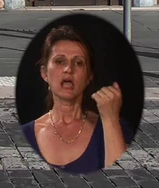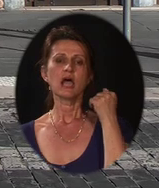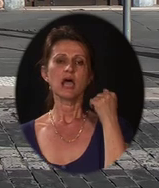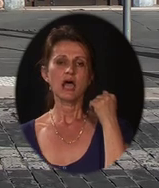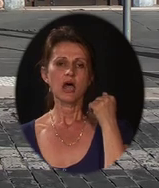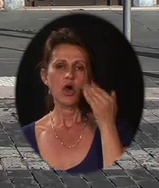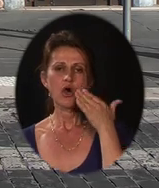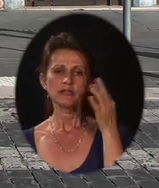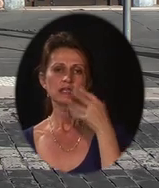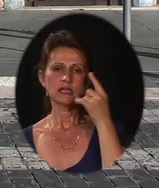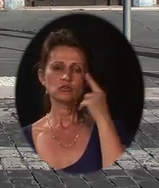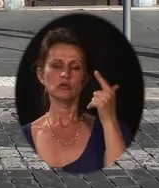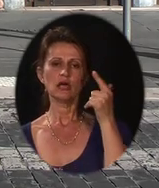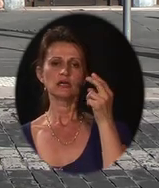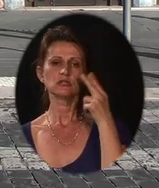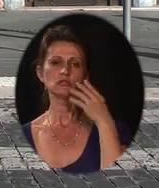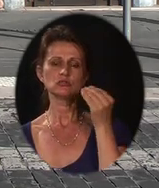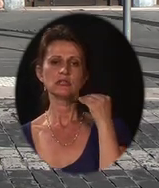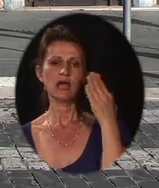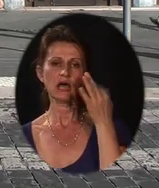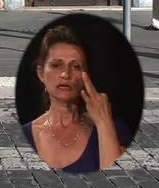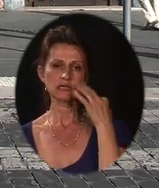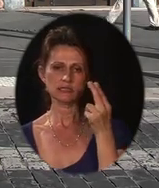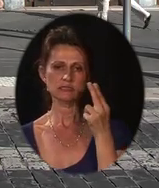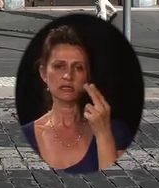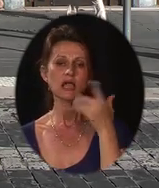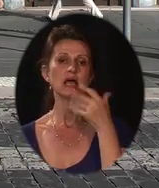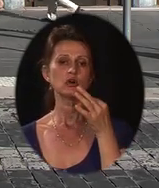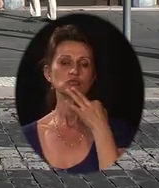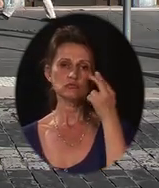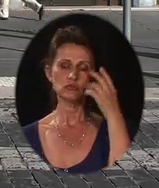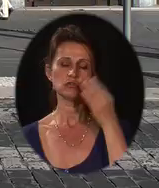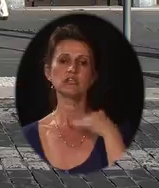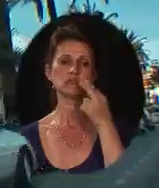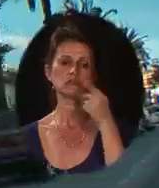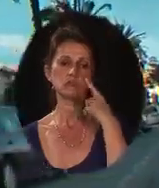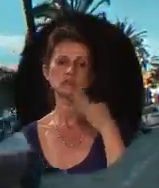traverser en sécurité. Alors écoutez bien votre maîtresse ou votre maître et souvenez-vous de ses conseils.